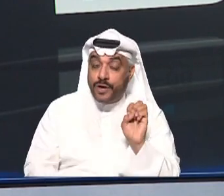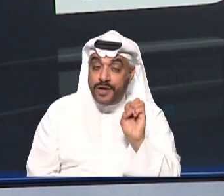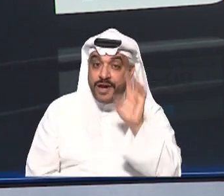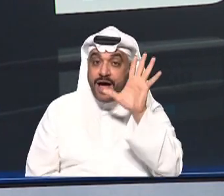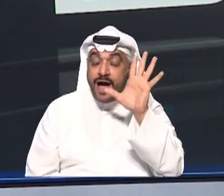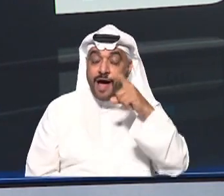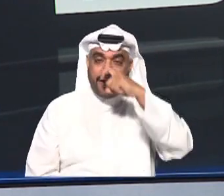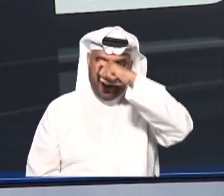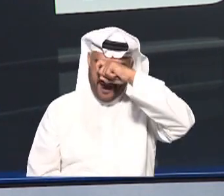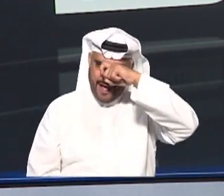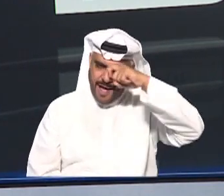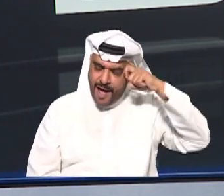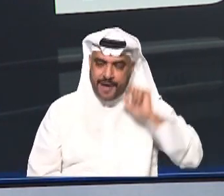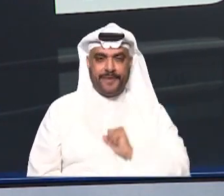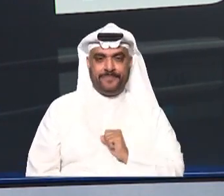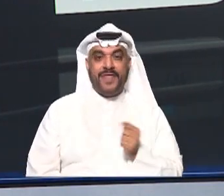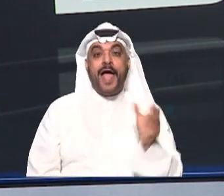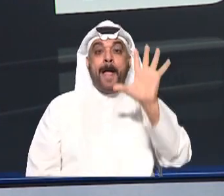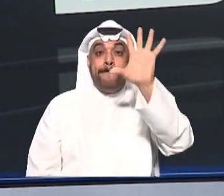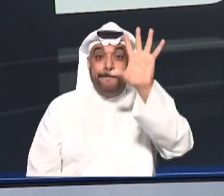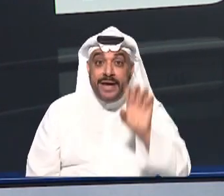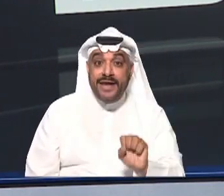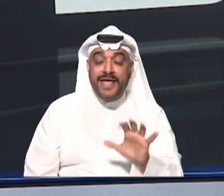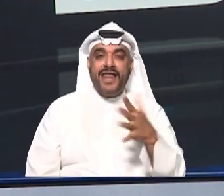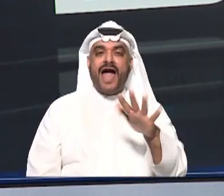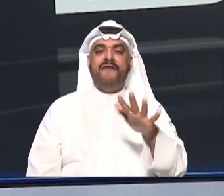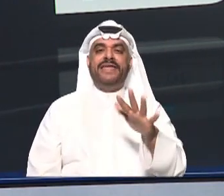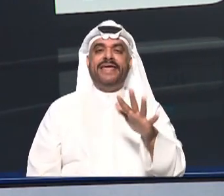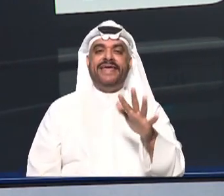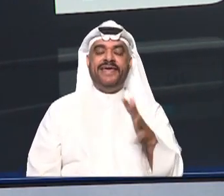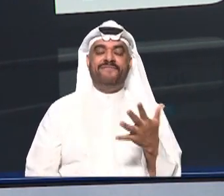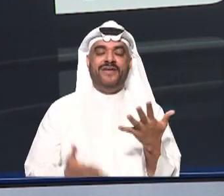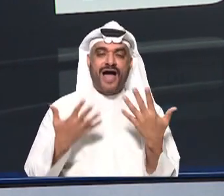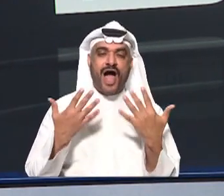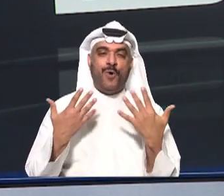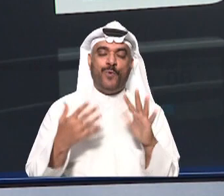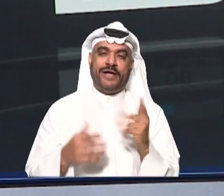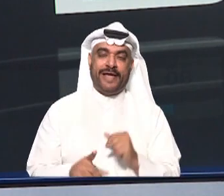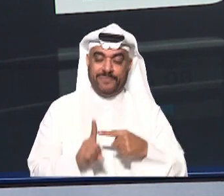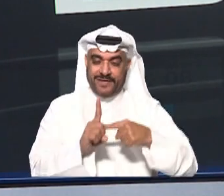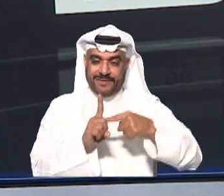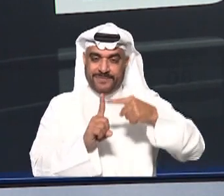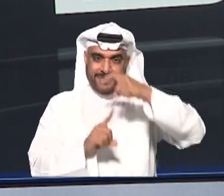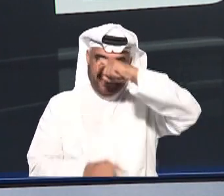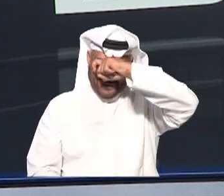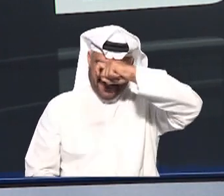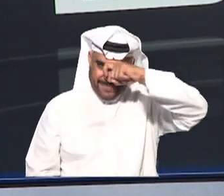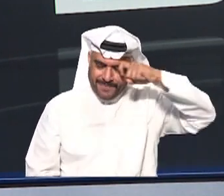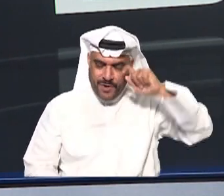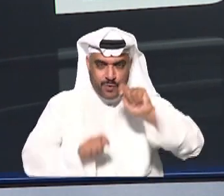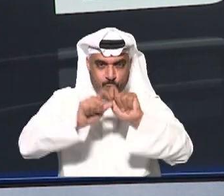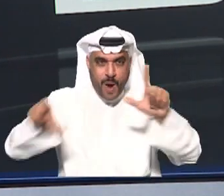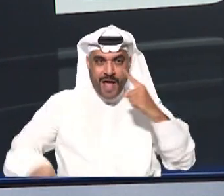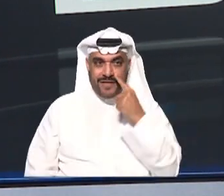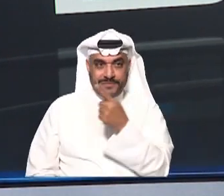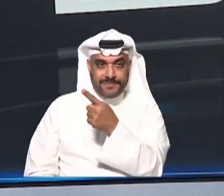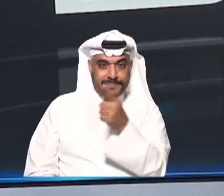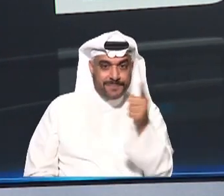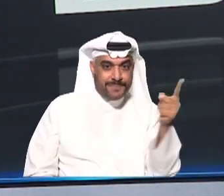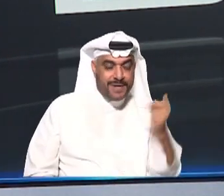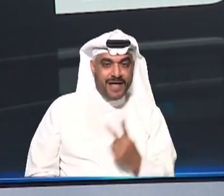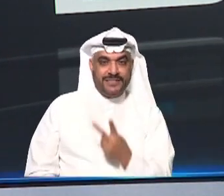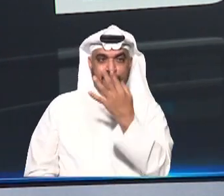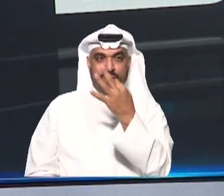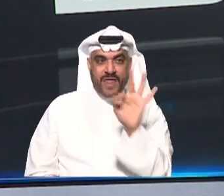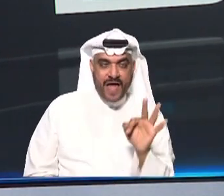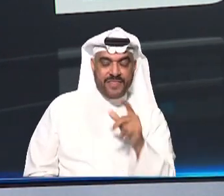معتدلة ليلا مع نشاط في الرياح الشمالية الغربية قد تزيد سرعتها عن 40 كيلومتر في الساعة، مثيرة للغبار خاصة على المناطق